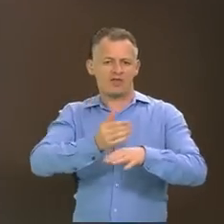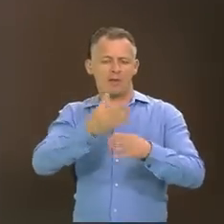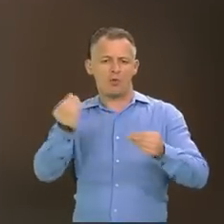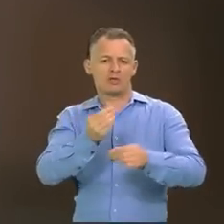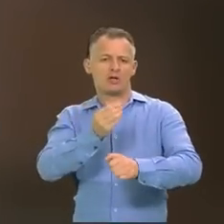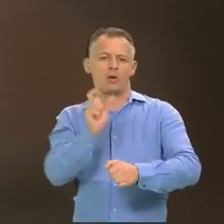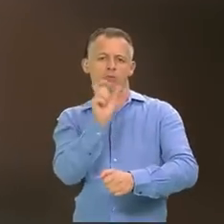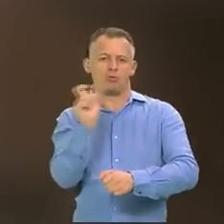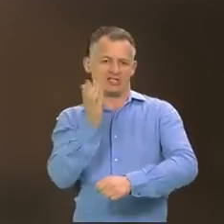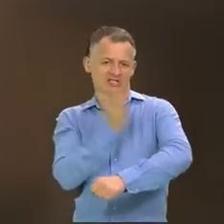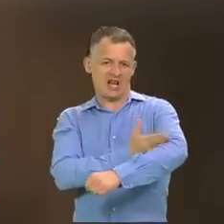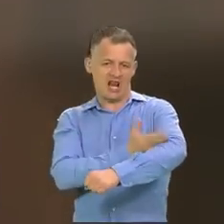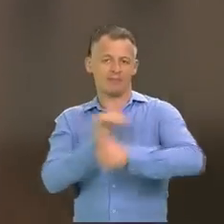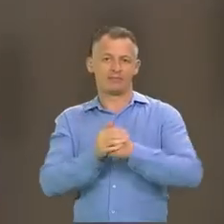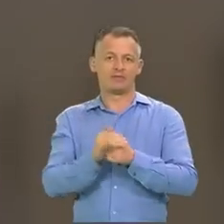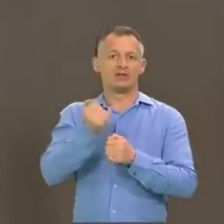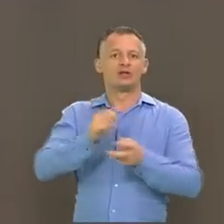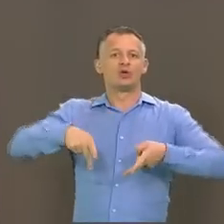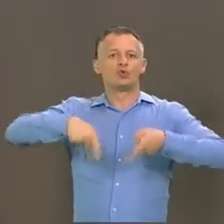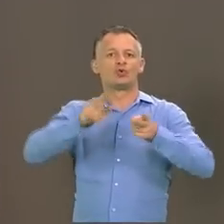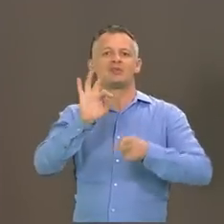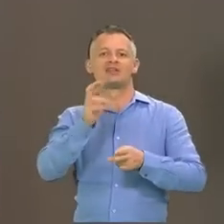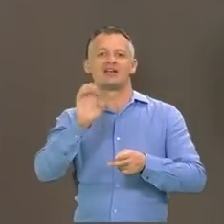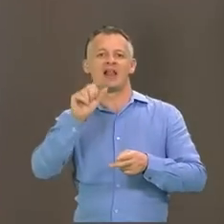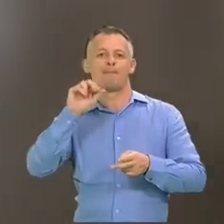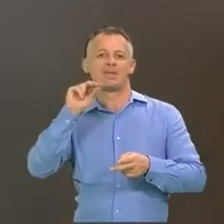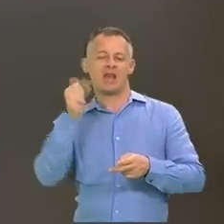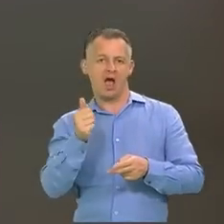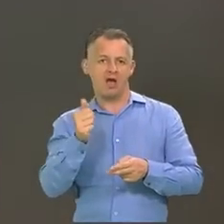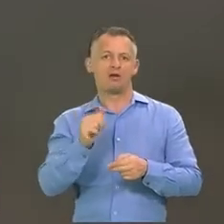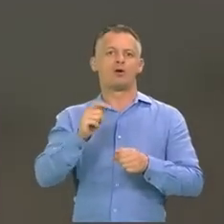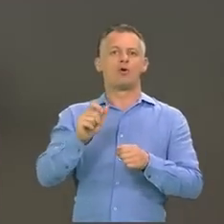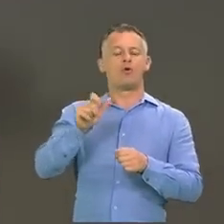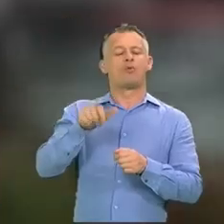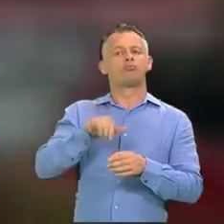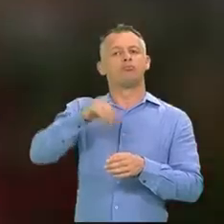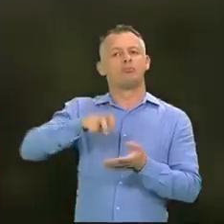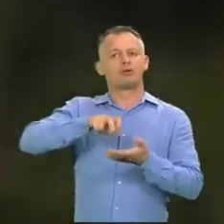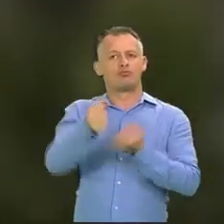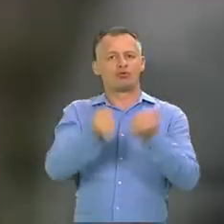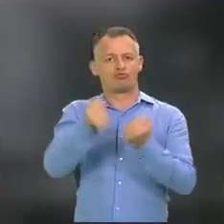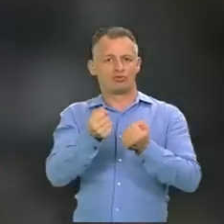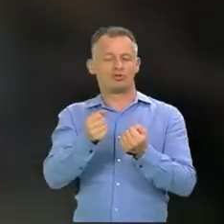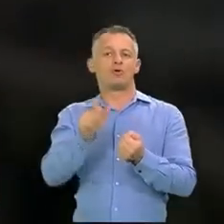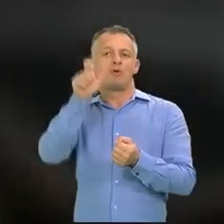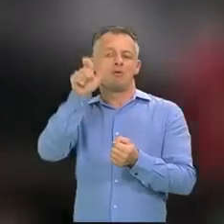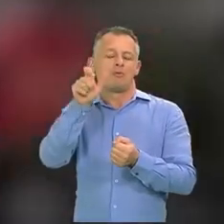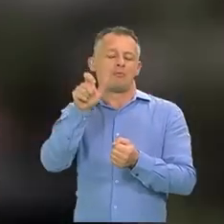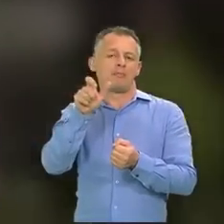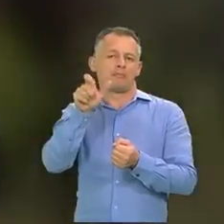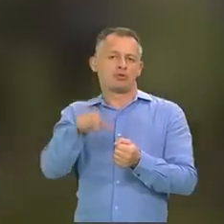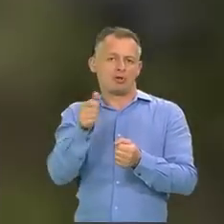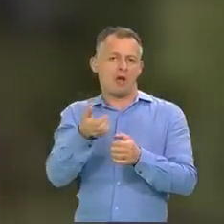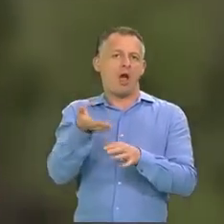vijelie. Iar pe Transalpina, un arbore căzut peste o mașină în mers a ucis o femeie. Peste 2000 de intervenții au avut pompierii de la ISU în